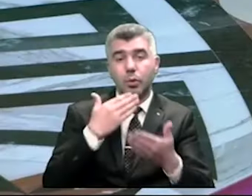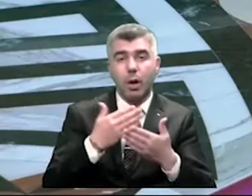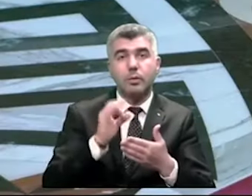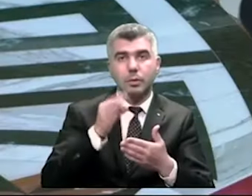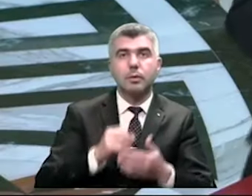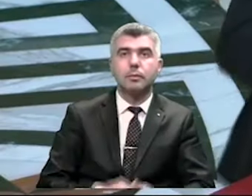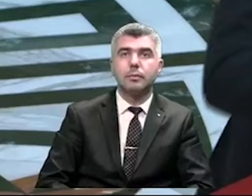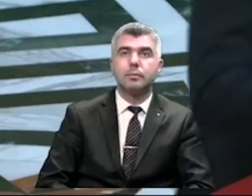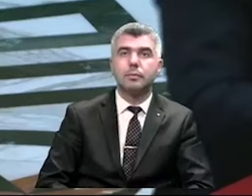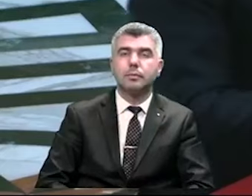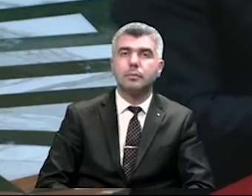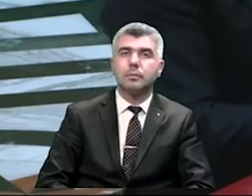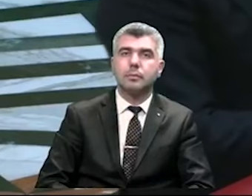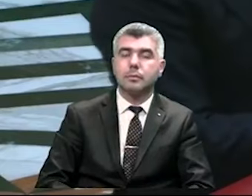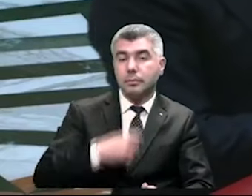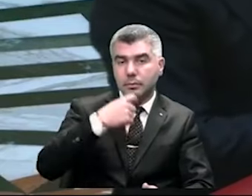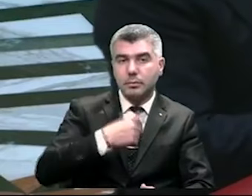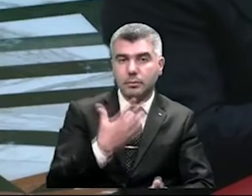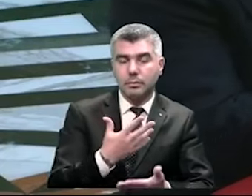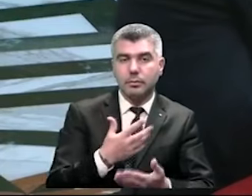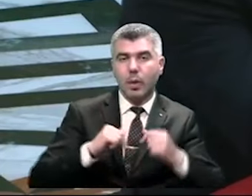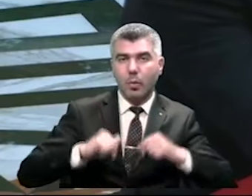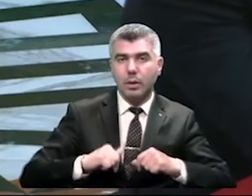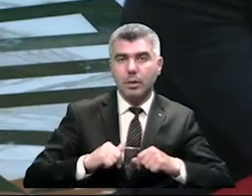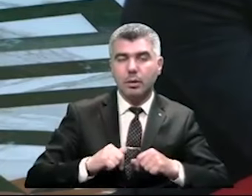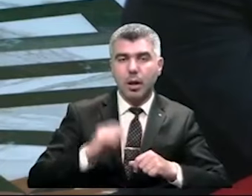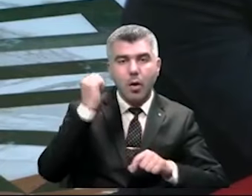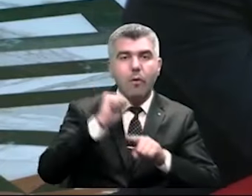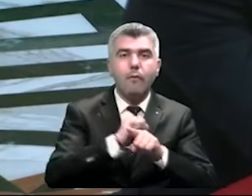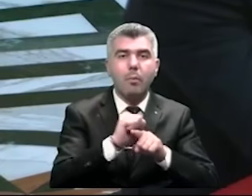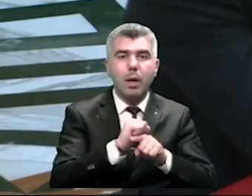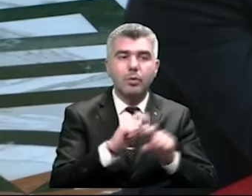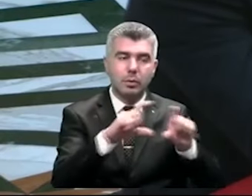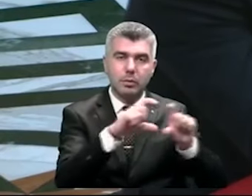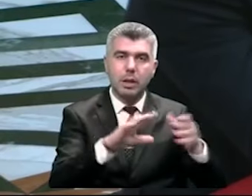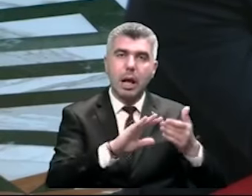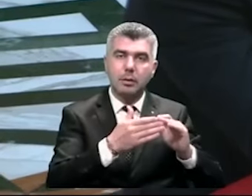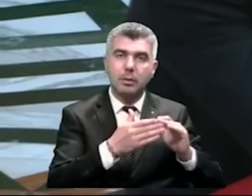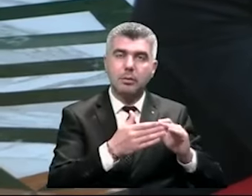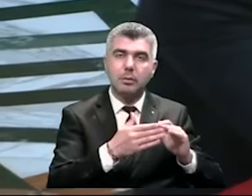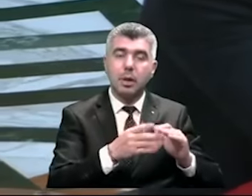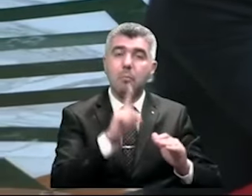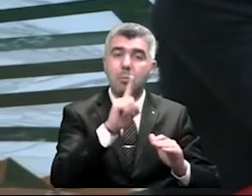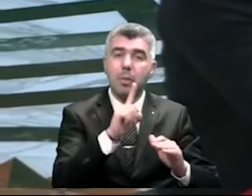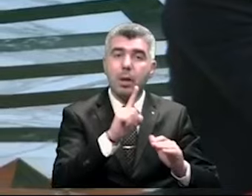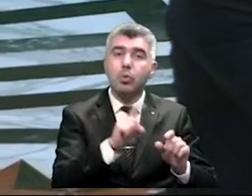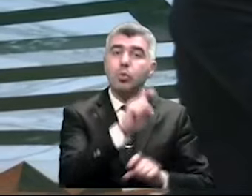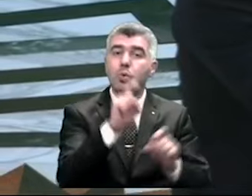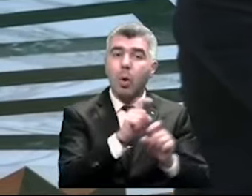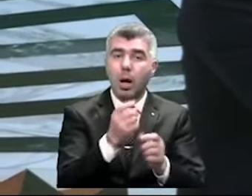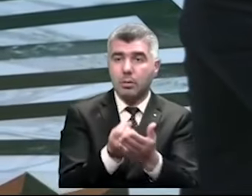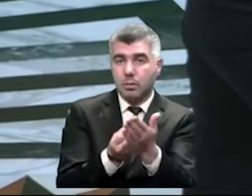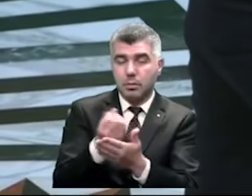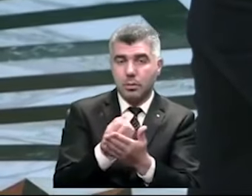تنقول بانه احنا عملنا ديال التكوين ولكن ما تعرفش بانه خصني نعطي الاسئله باش